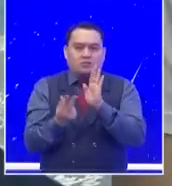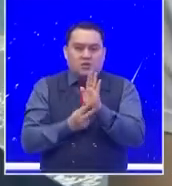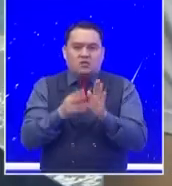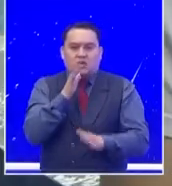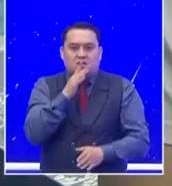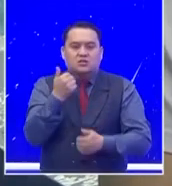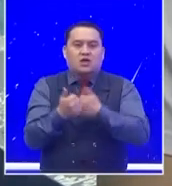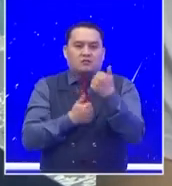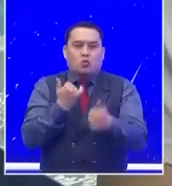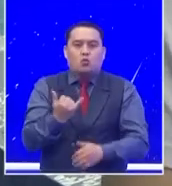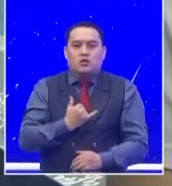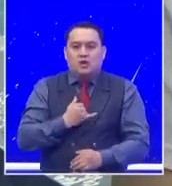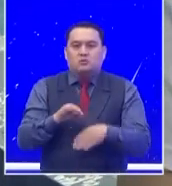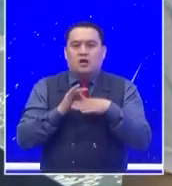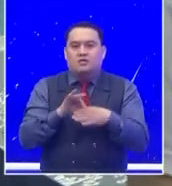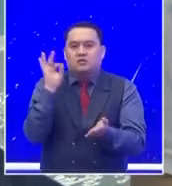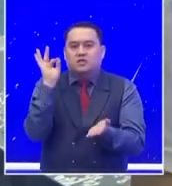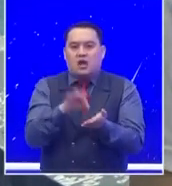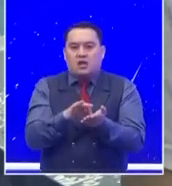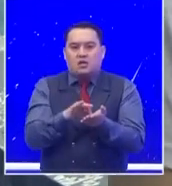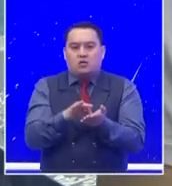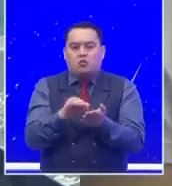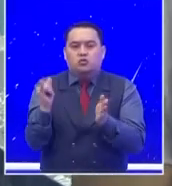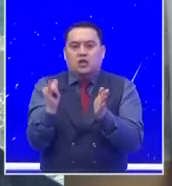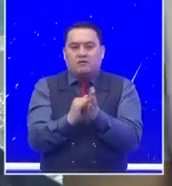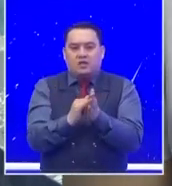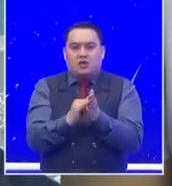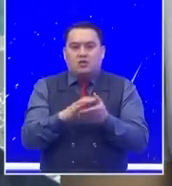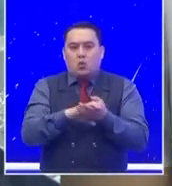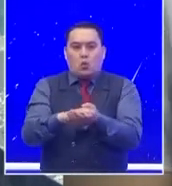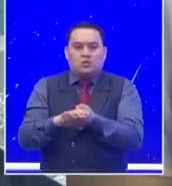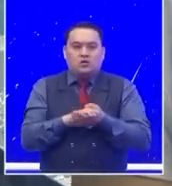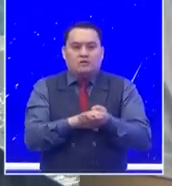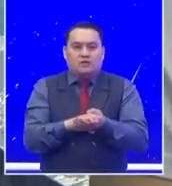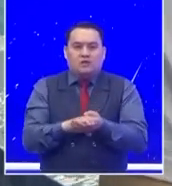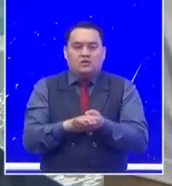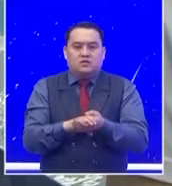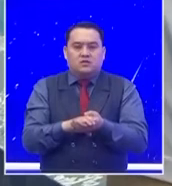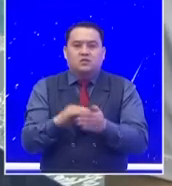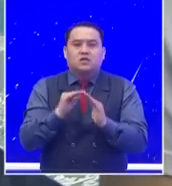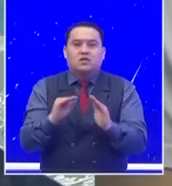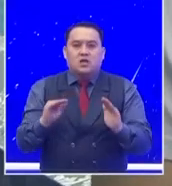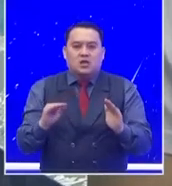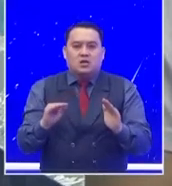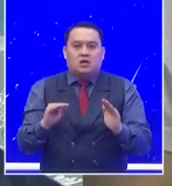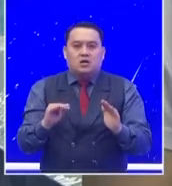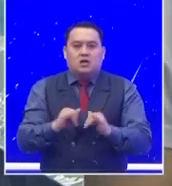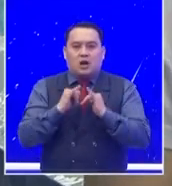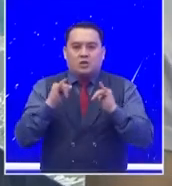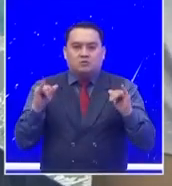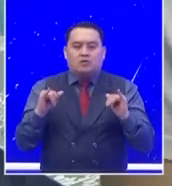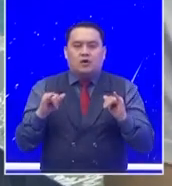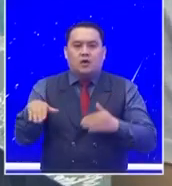соревнования у нас проводится с целью установить дружеские качество среди детей развивать дальнейшее